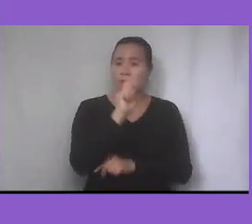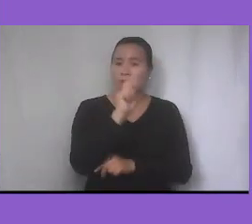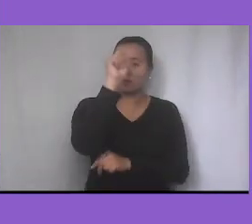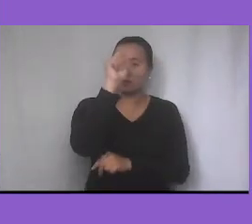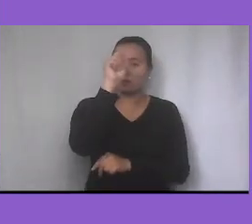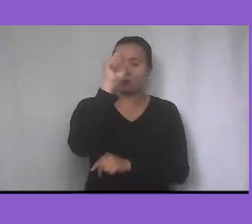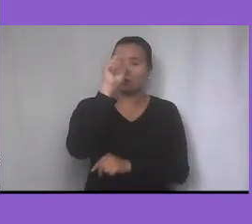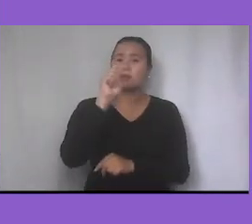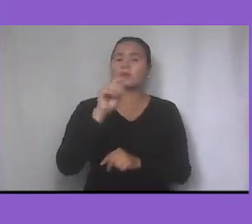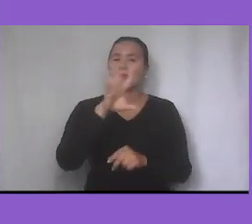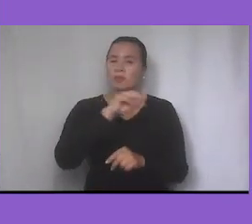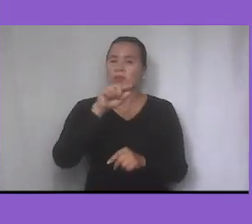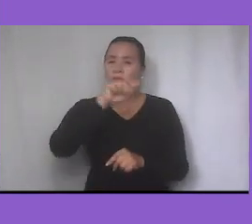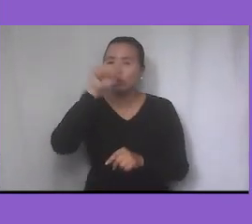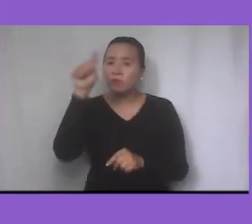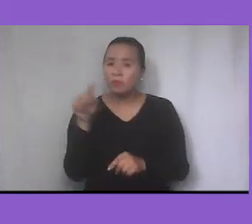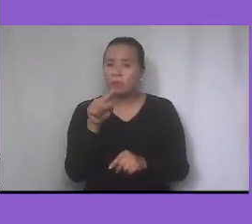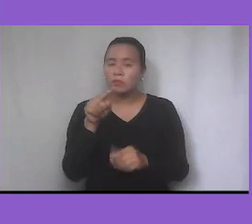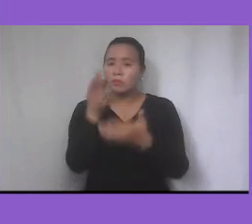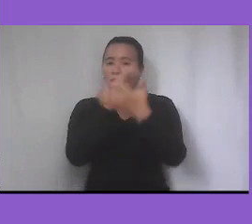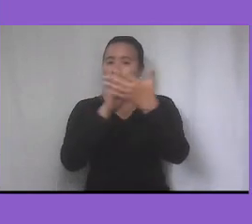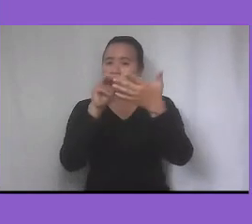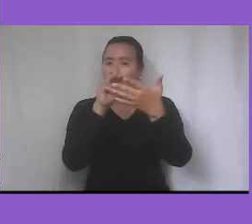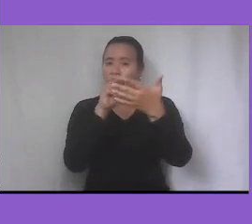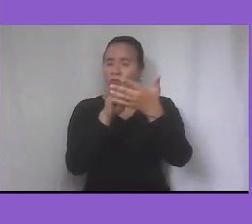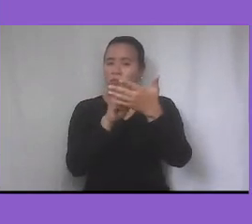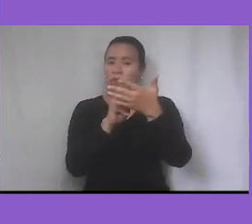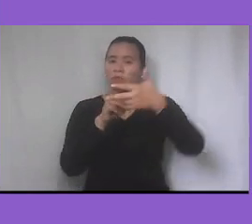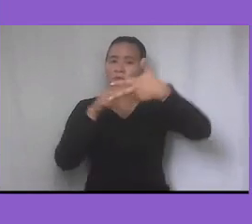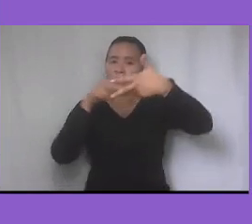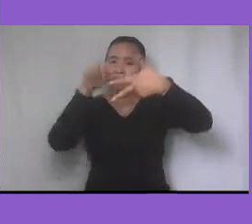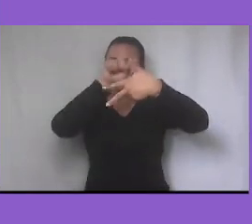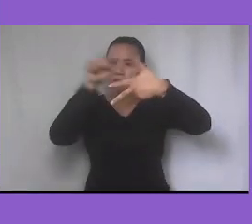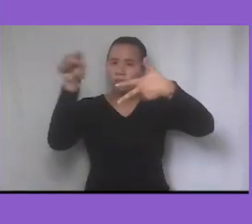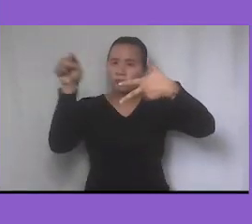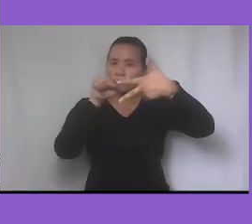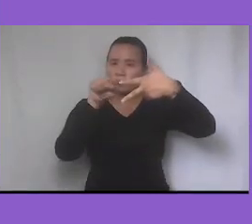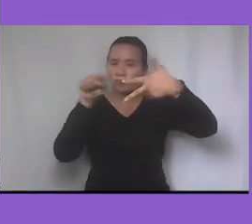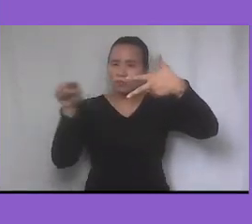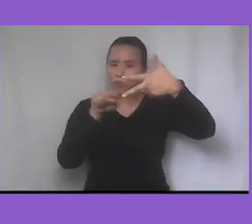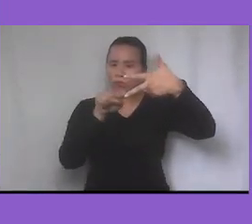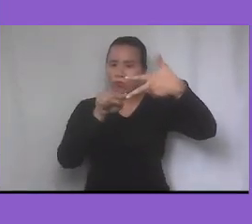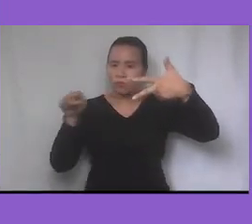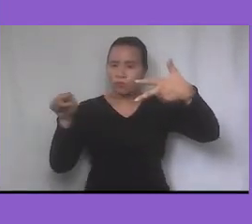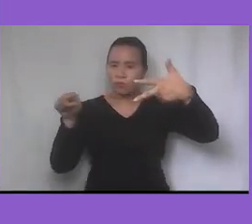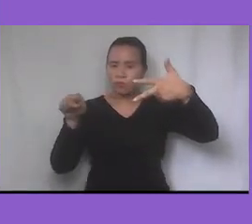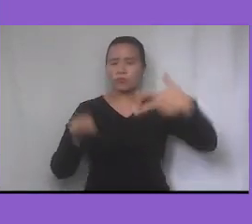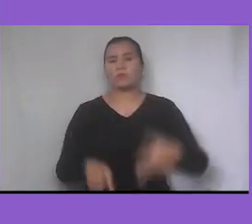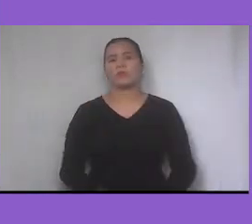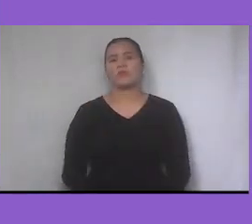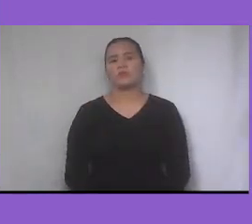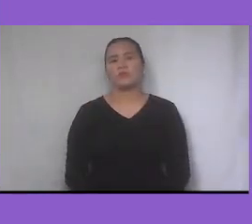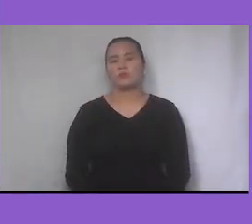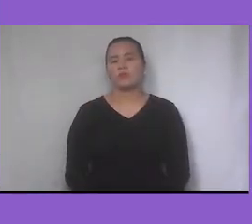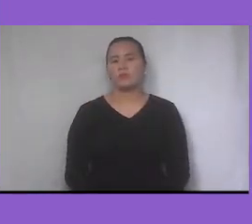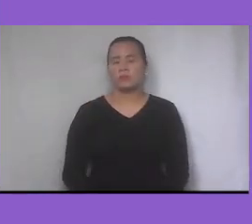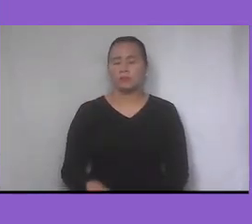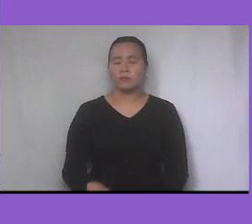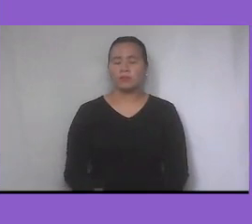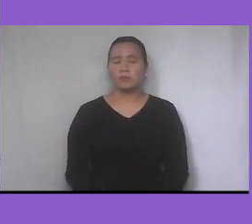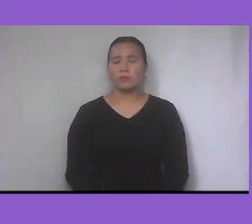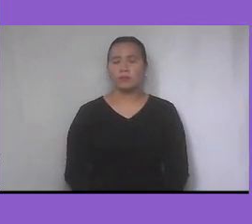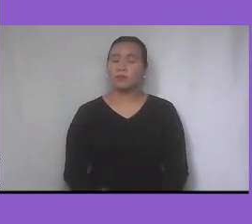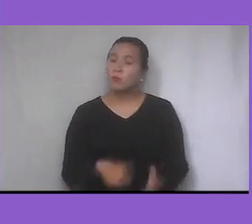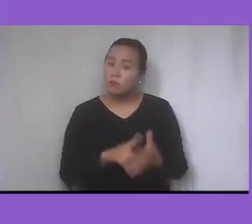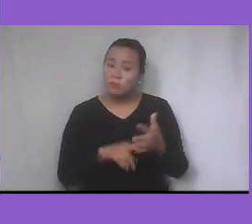siya sinusulat. Para hindi na tayo nalilito, di ba? Ano pang pwedeng gawin? Bigyan ang pagkakataon ng mga bata